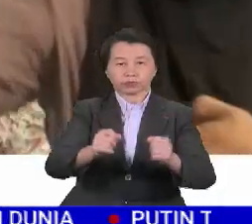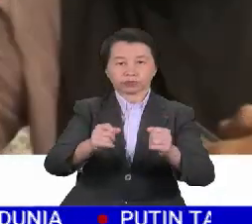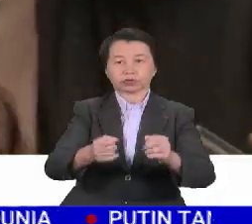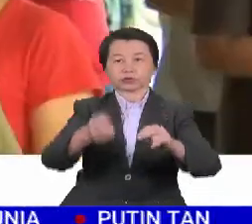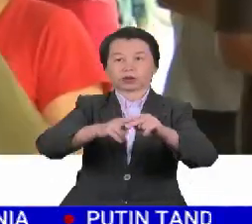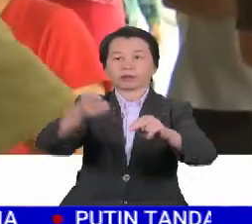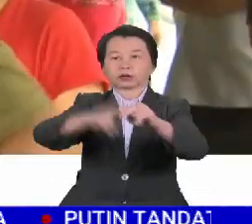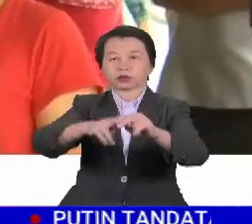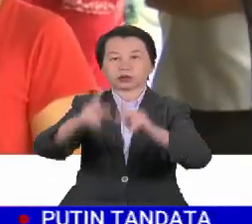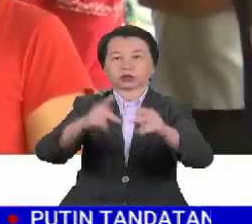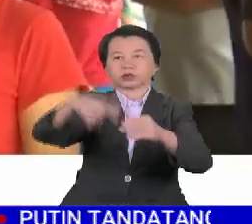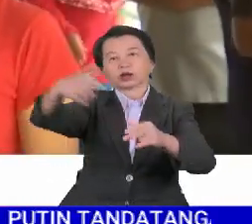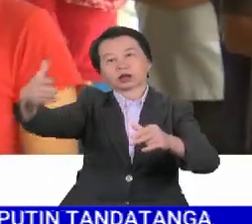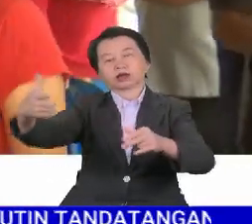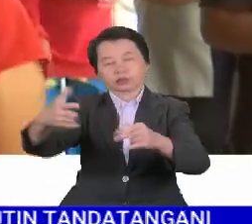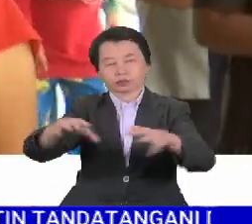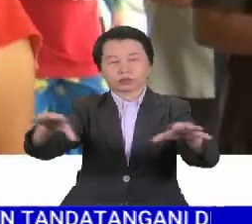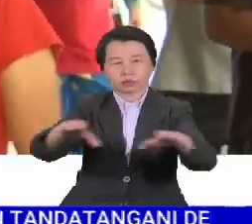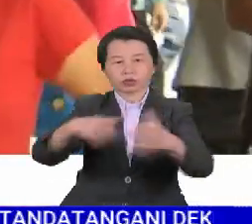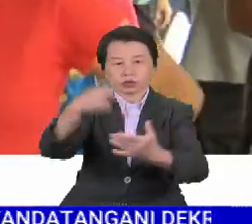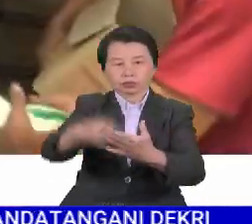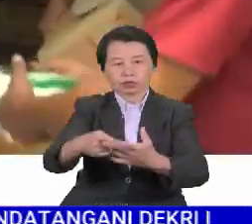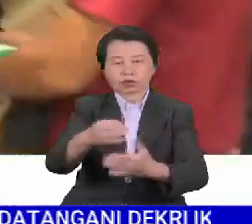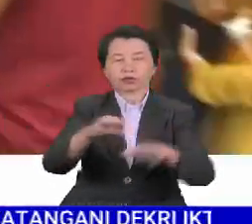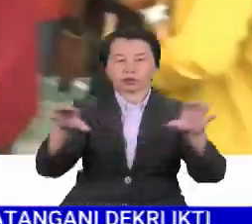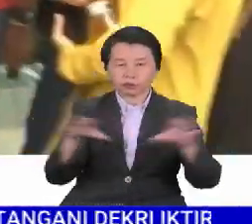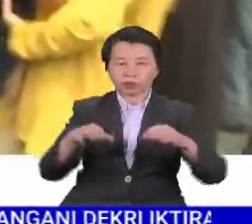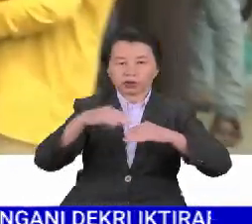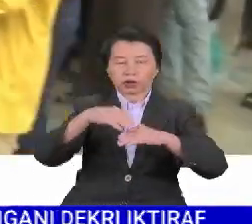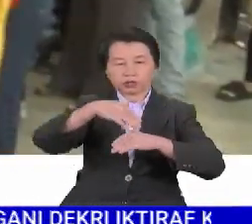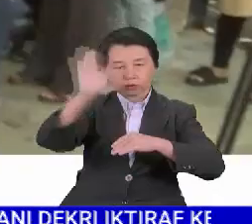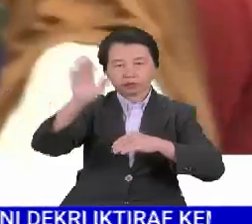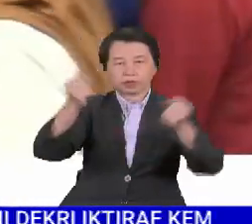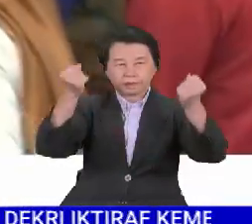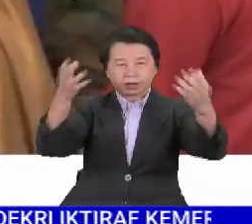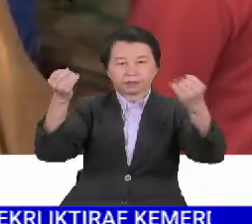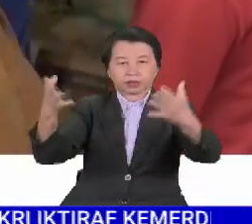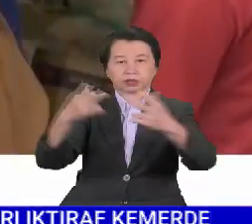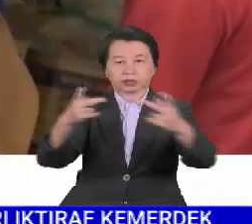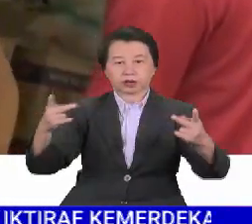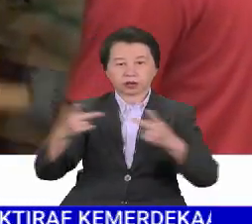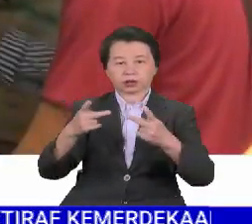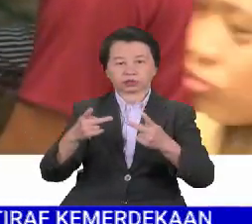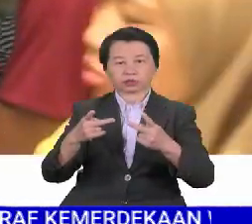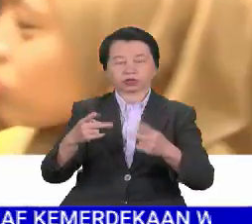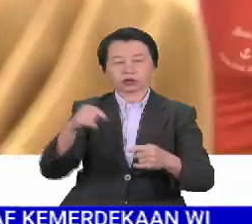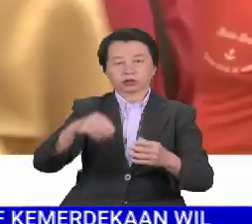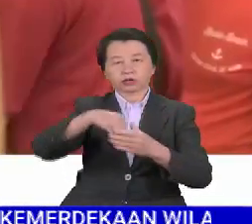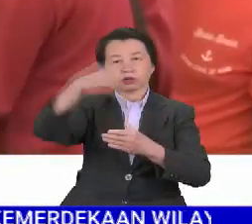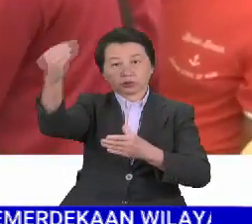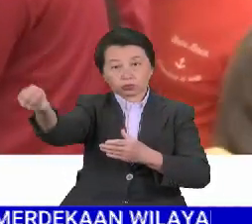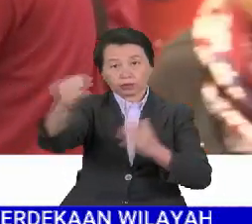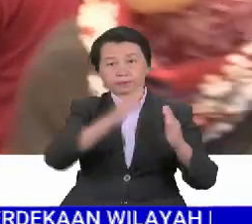diperluaskan di kawasan-kawasan yang lain dan juga dibuatkan secara lebih banyak lagi di kawasan-kawasan terutama sekali di luar